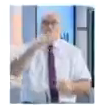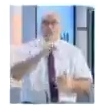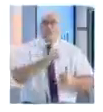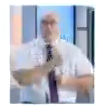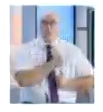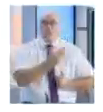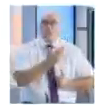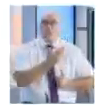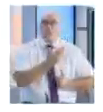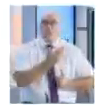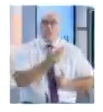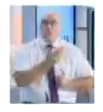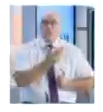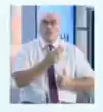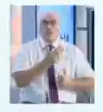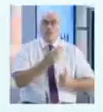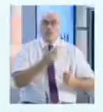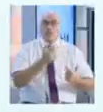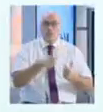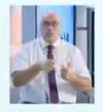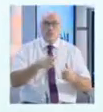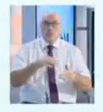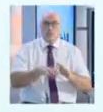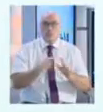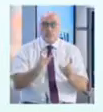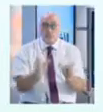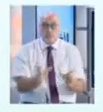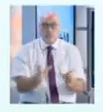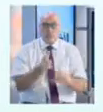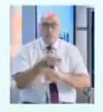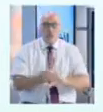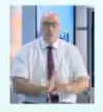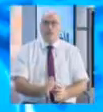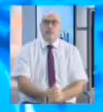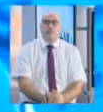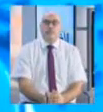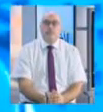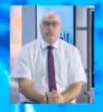للجيش الوطني الشعبي وضعت في حالة تأهب قصوى.